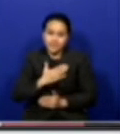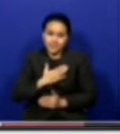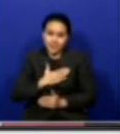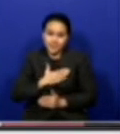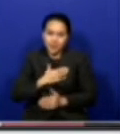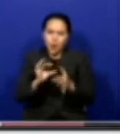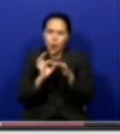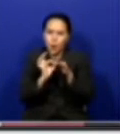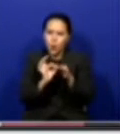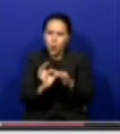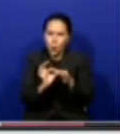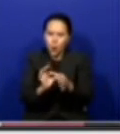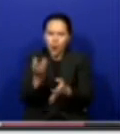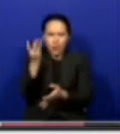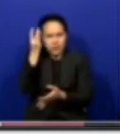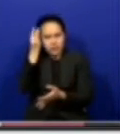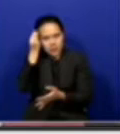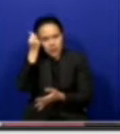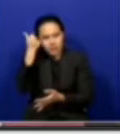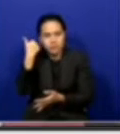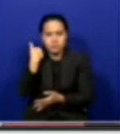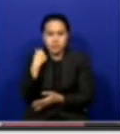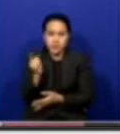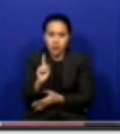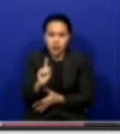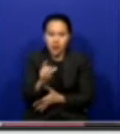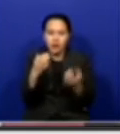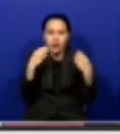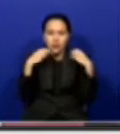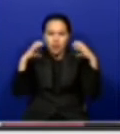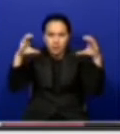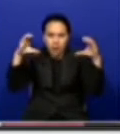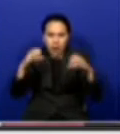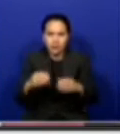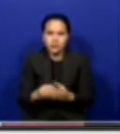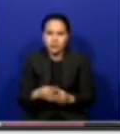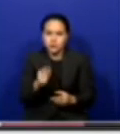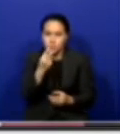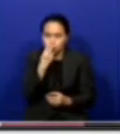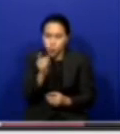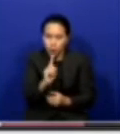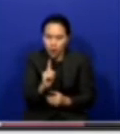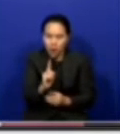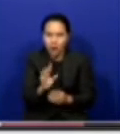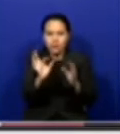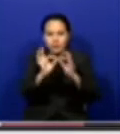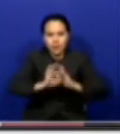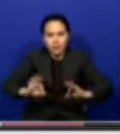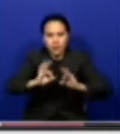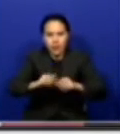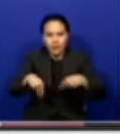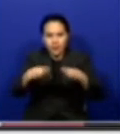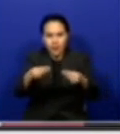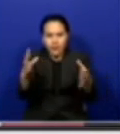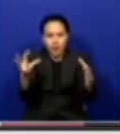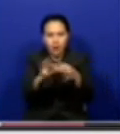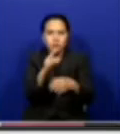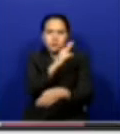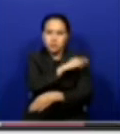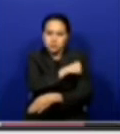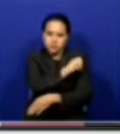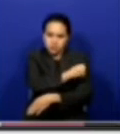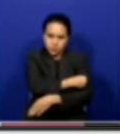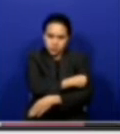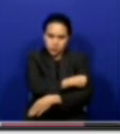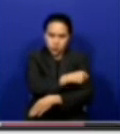กังวลเป็นอย่างยิ่งคือการที่รัฐบาลให้ความสำคัญกับมาตรการด้านสาธารณสุขมาก